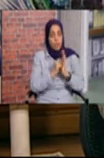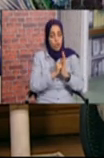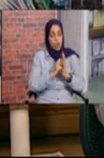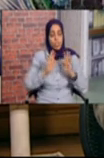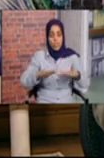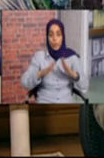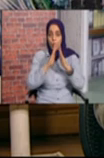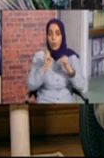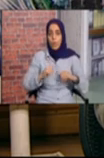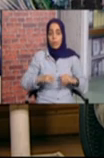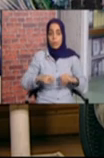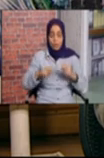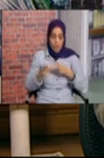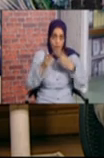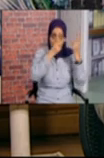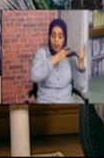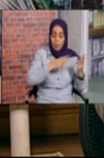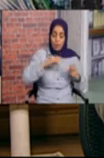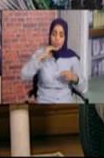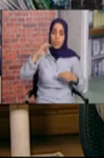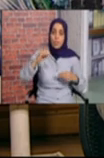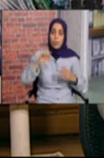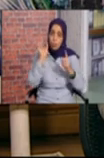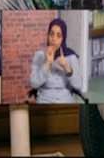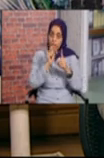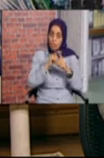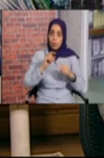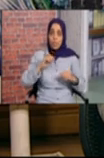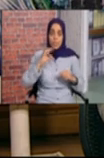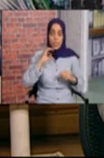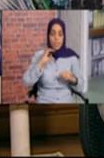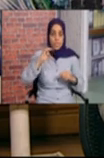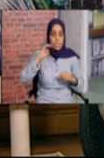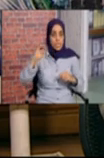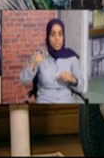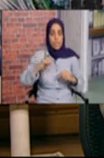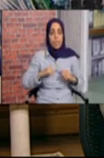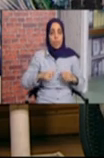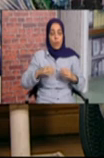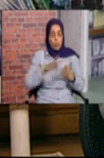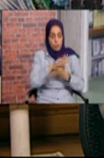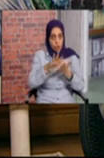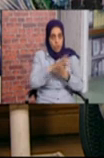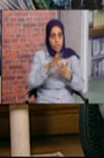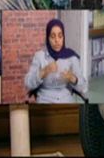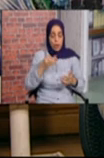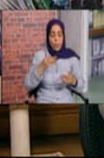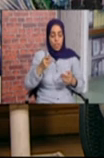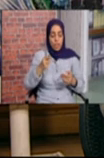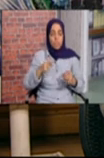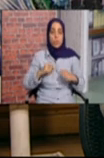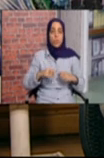ما بنقول وده حلم سيادة الرئيس وهدفه تمام. طيب فيما يتعلق بالسياسة الخارجية المصرية حضرتك عارفة احنا واجهتنا مشاكل كتير بعد 30 يونيو